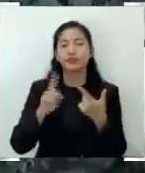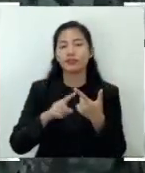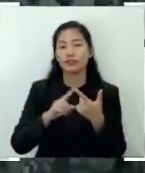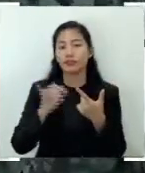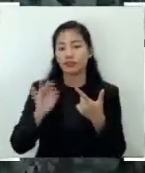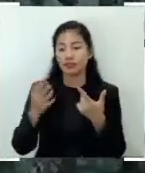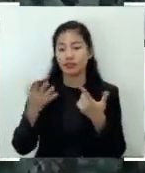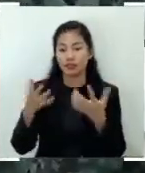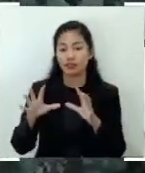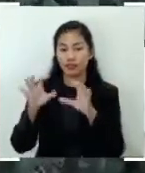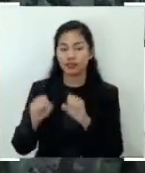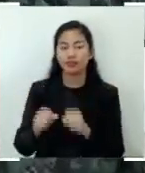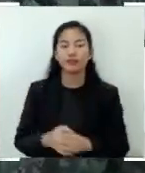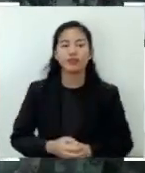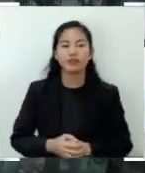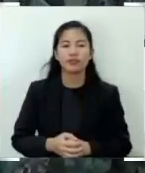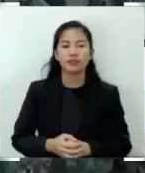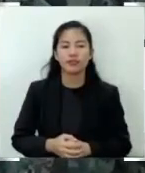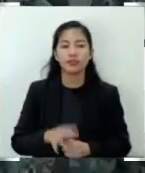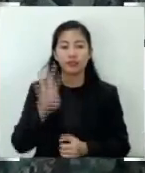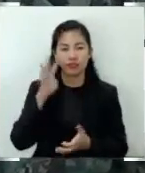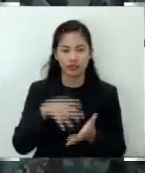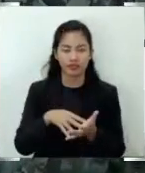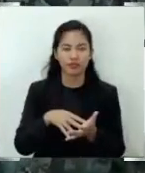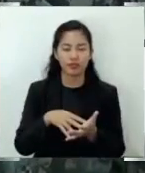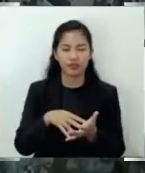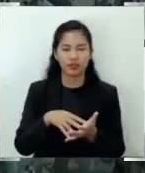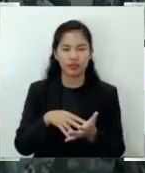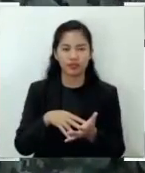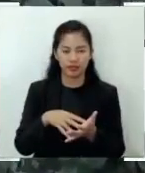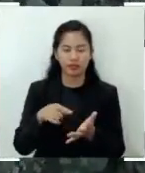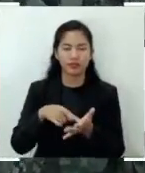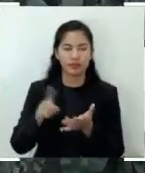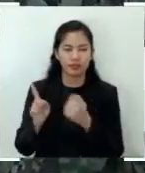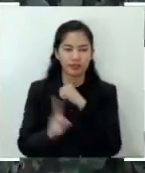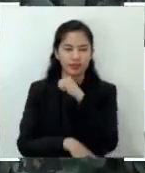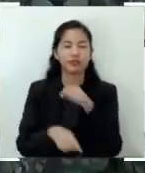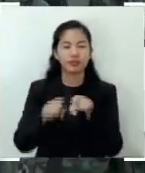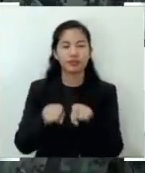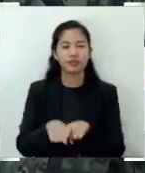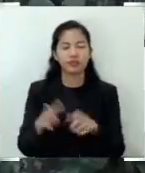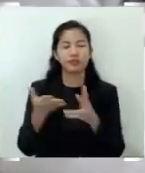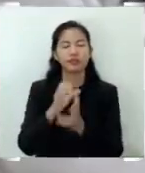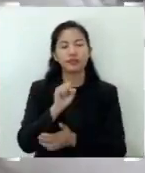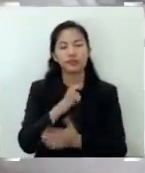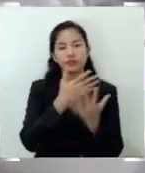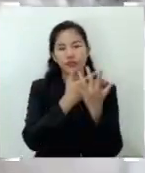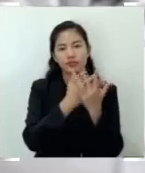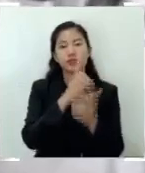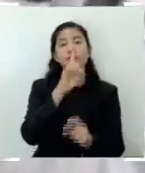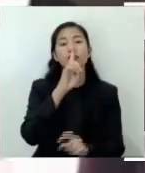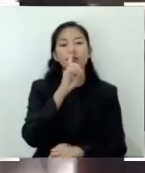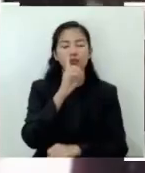ay 4,000. Pangapat po, papaila na natin ang kaso at may pagkakaulong po ito ng isang araw hanggang 6 na buwan. Required